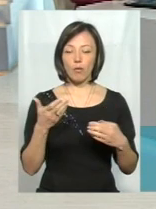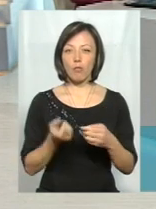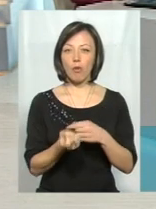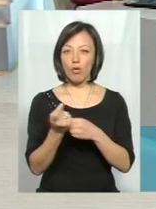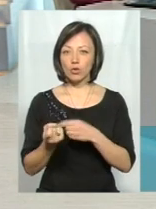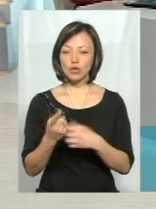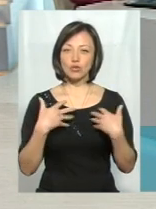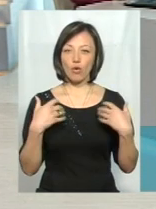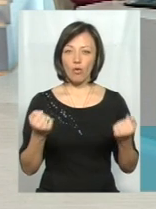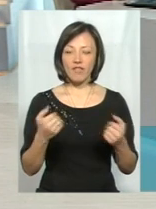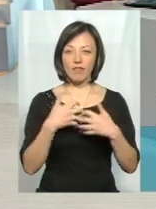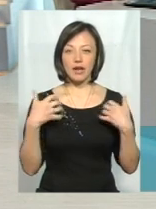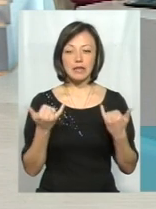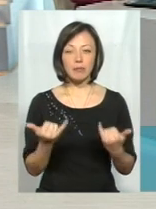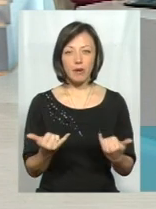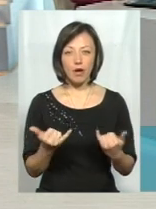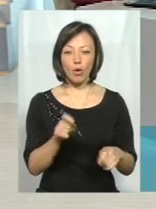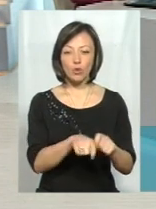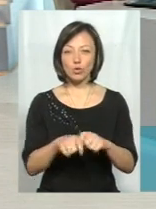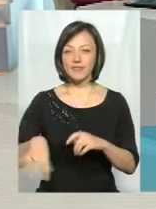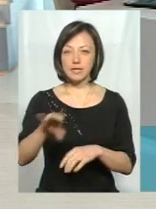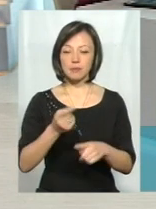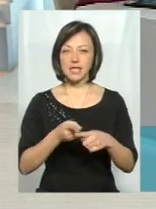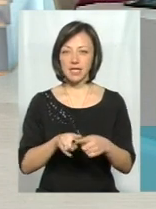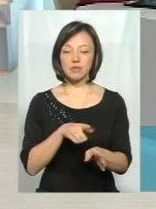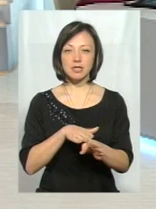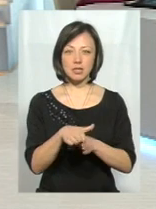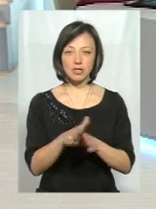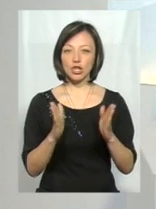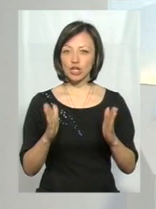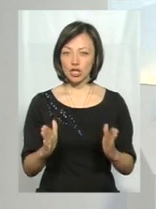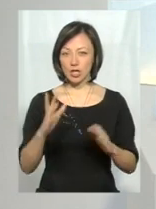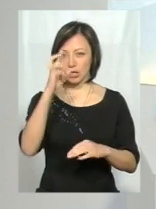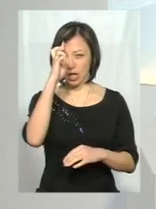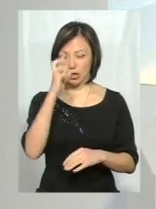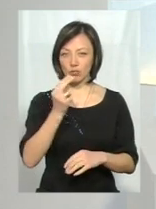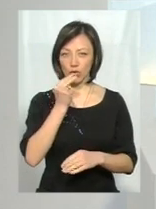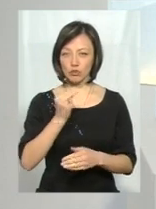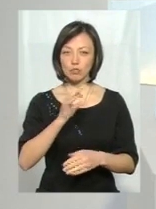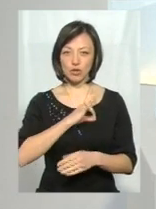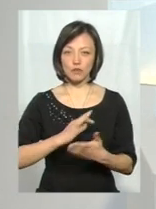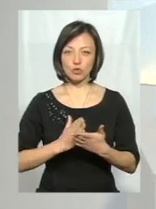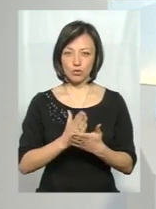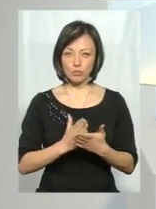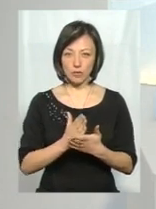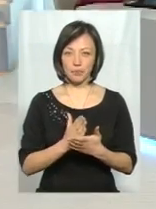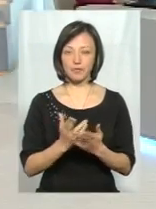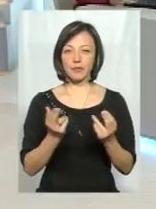благополуччя тварин. Відтепер контроль за усім цим здійснюватиме лише Держпродспоживслужба?